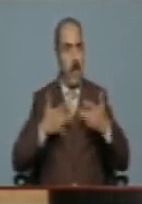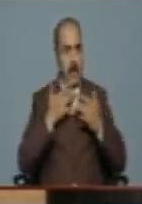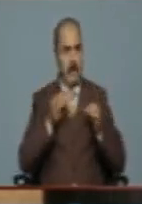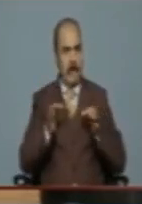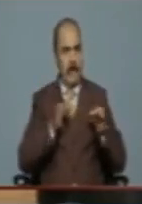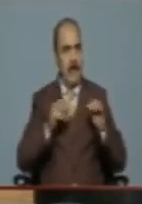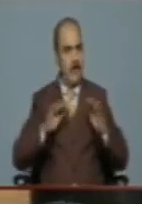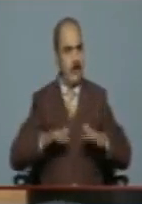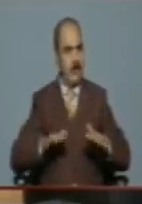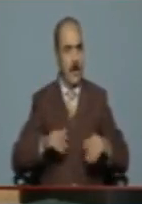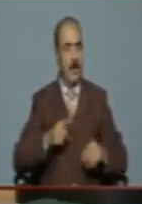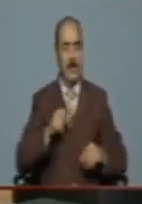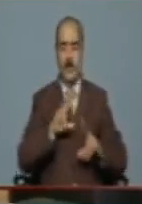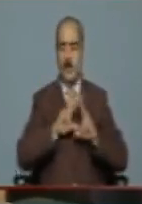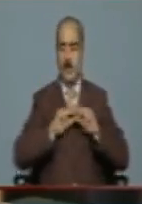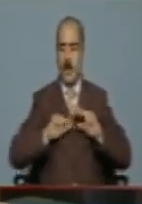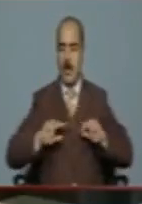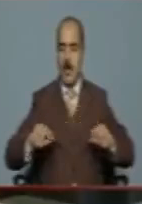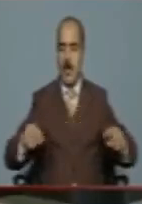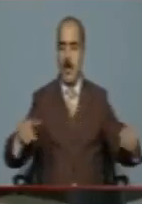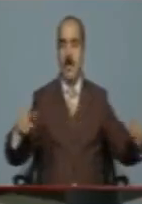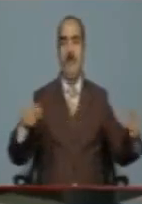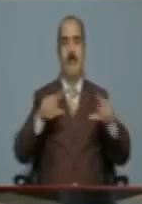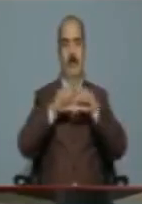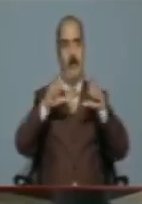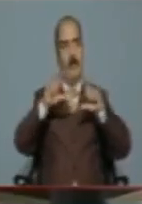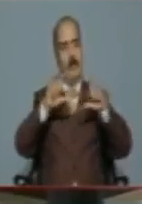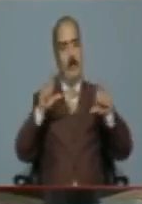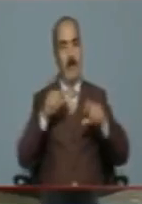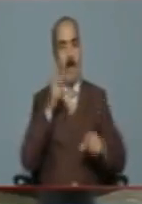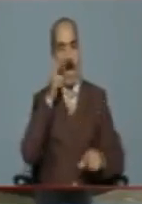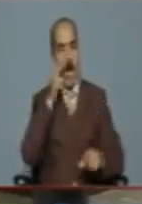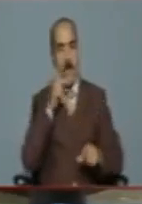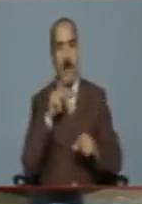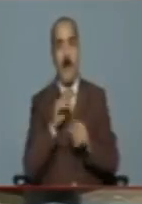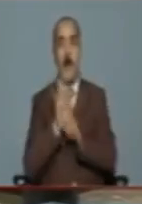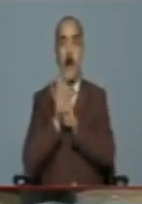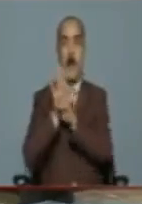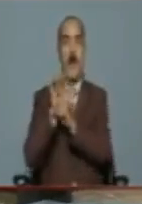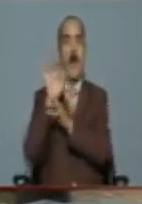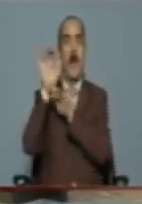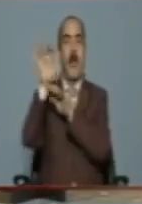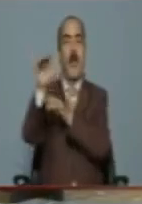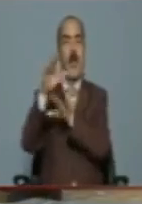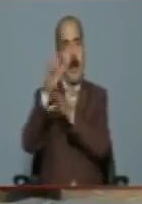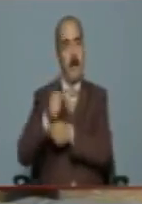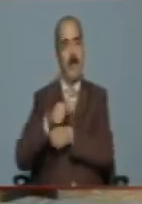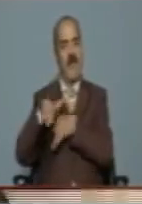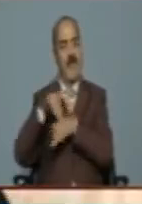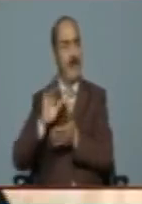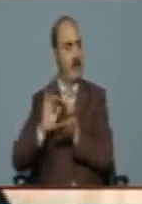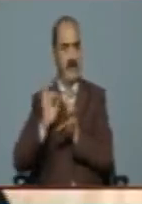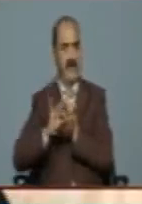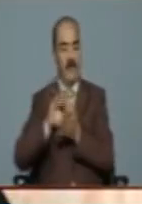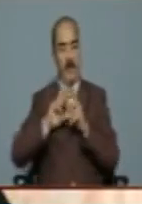وحياد غير مسبوق من كل وسائل الإعلام المقروءة والمرئية